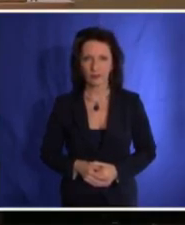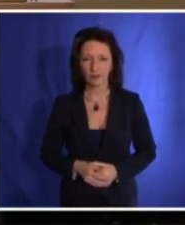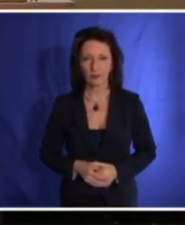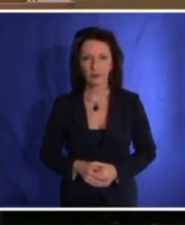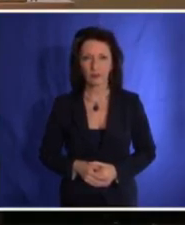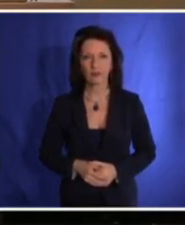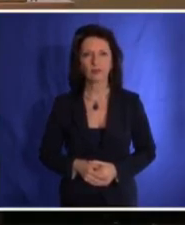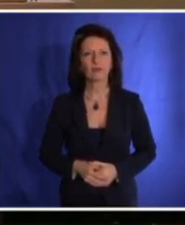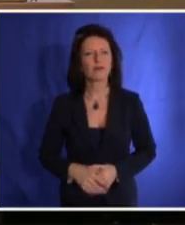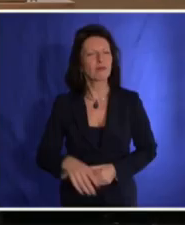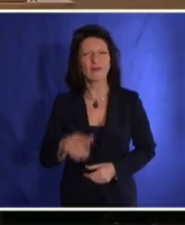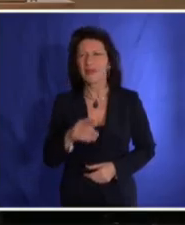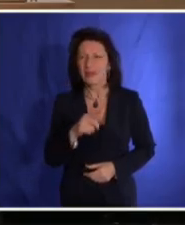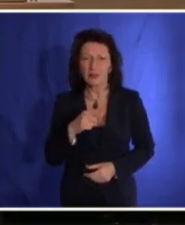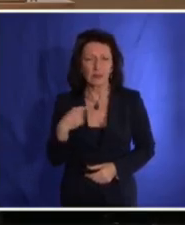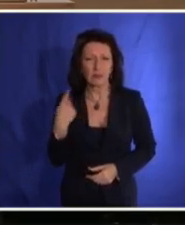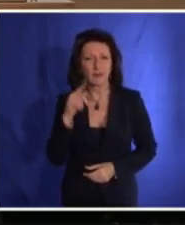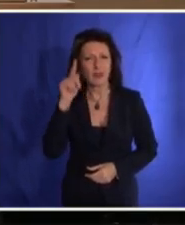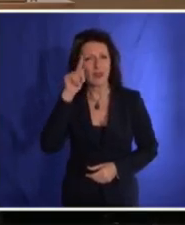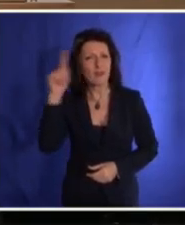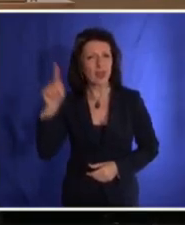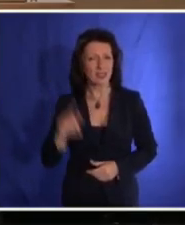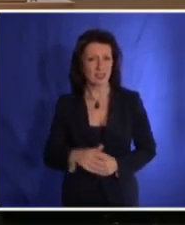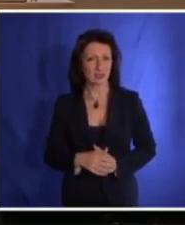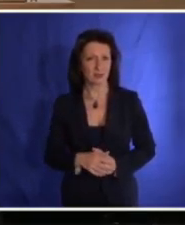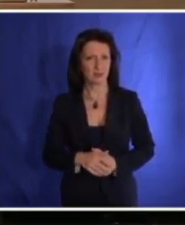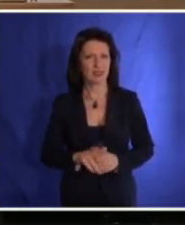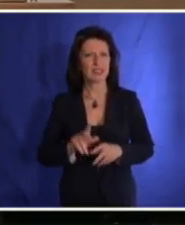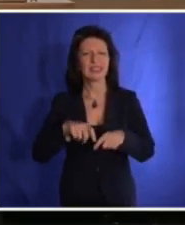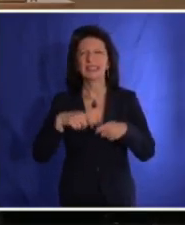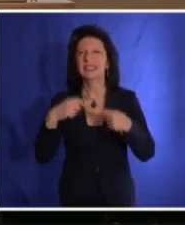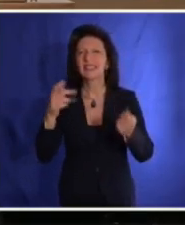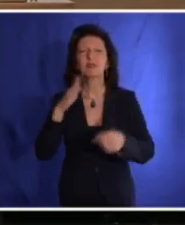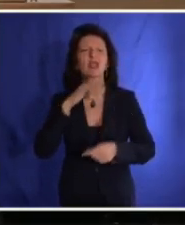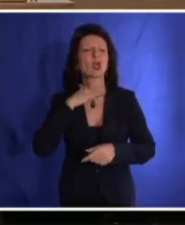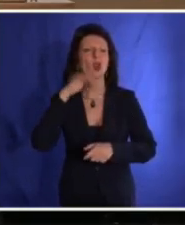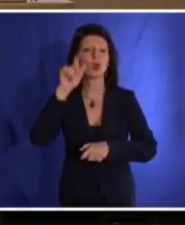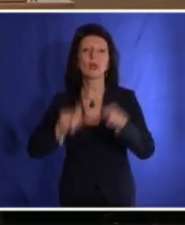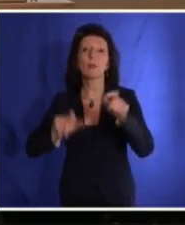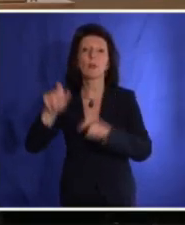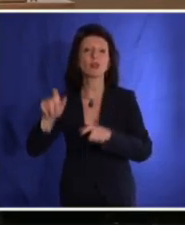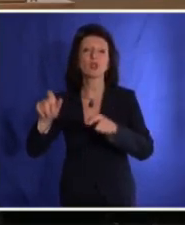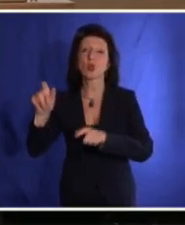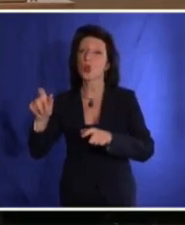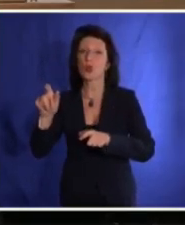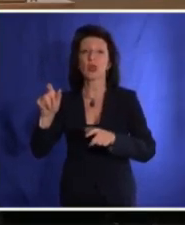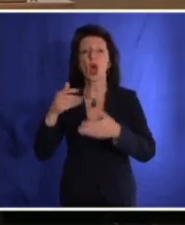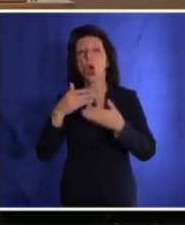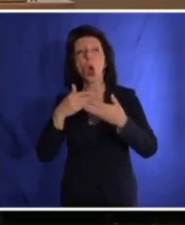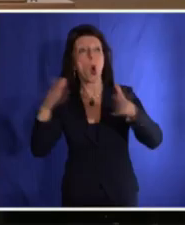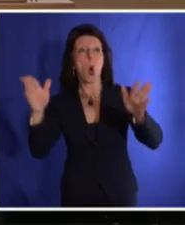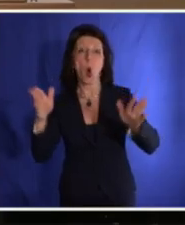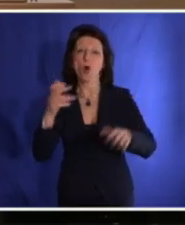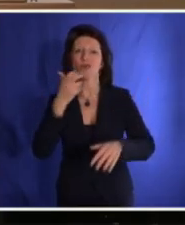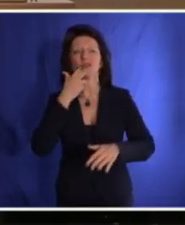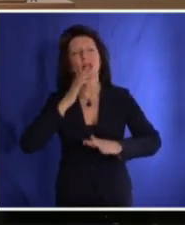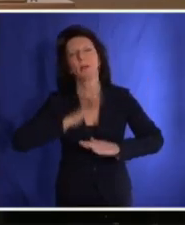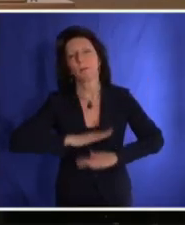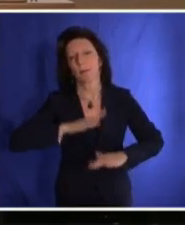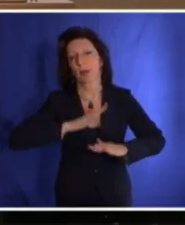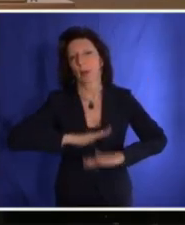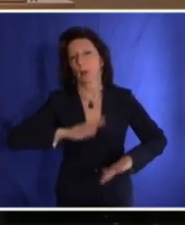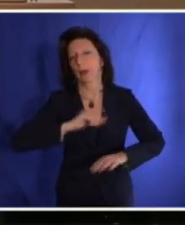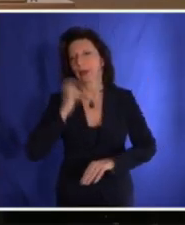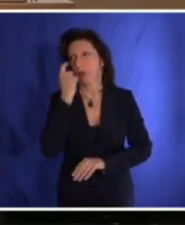Und wir wissen, es gibt genug andere, die am liebsten in der Öffentlichkeit alles beschwichtigen und hoffen, dass sich die Dinge von selbst